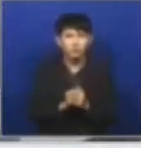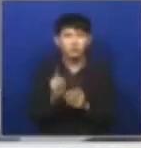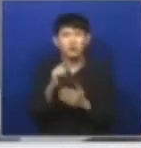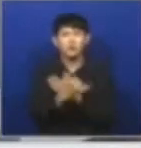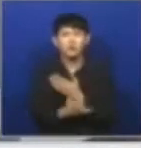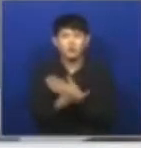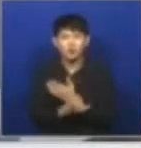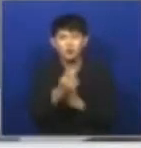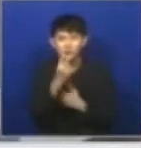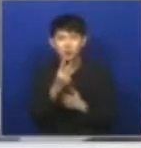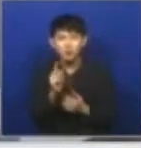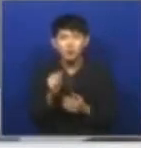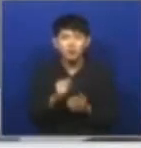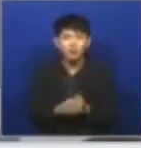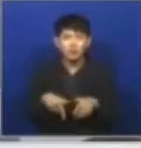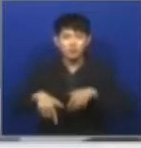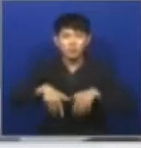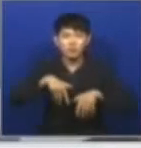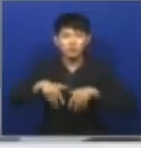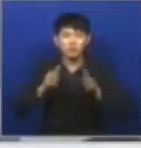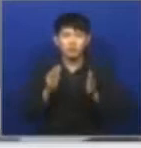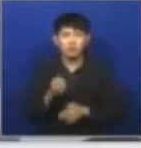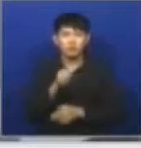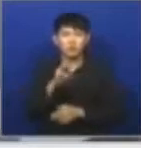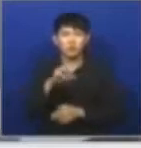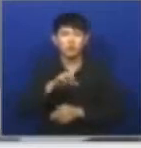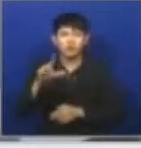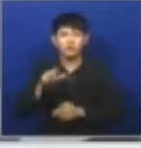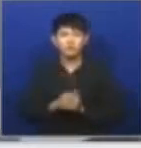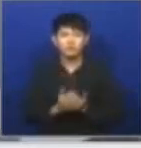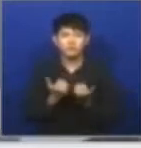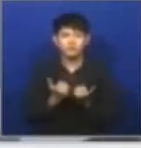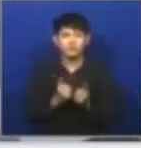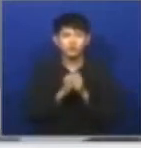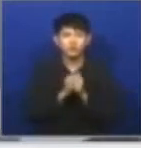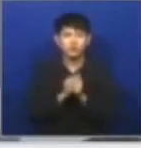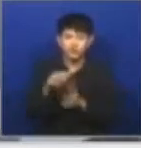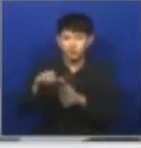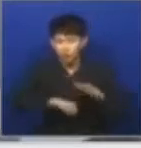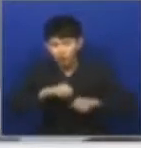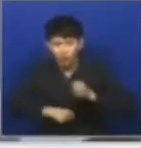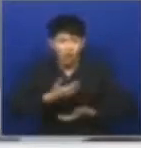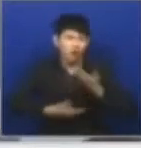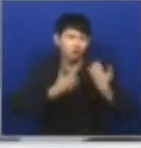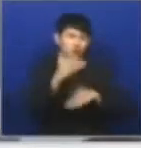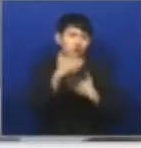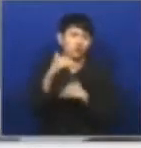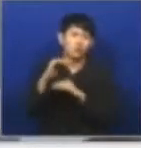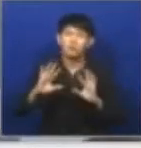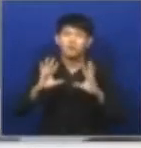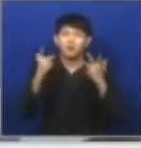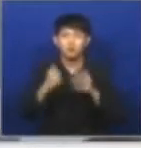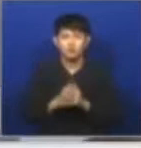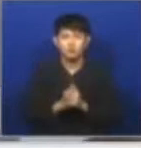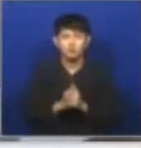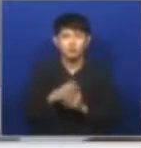ซึ่งมีประชาชน16ล้านเดี๋ยวนี้จีนกำลังลงมาประชิดชายแดนหมดแล้วในประเทศไทยประเ